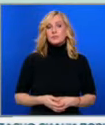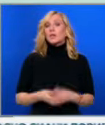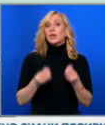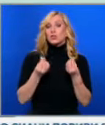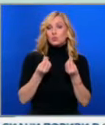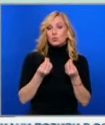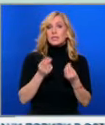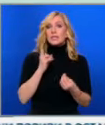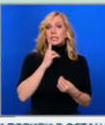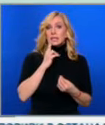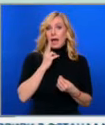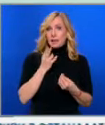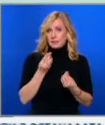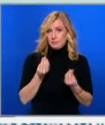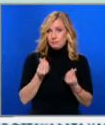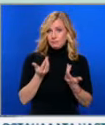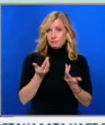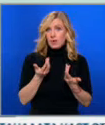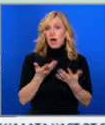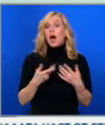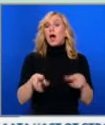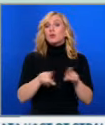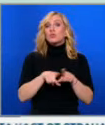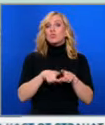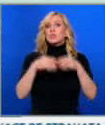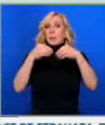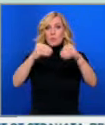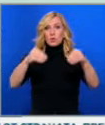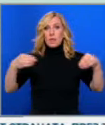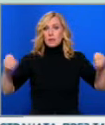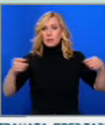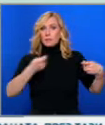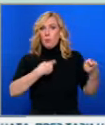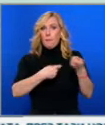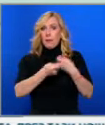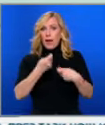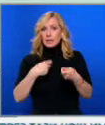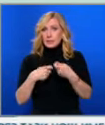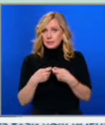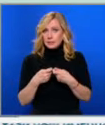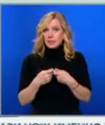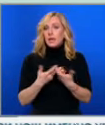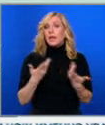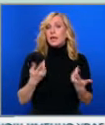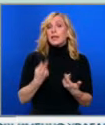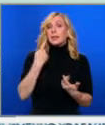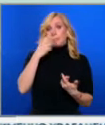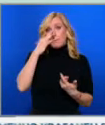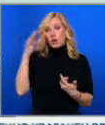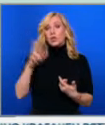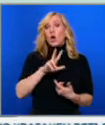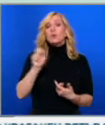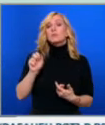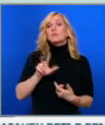Стойността на цигарите, ако същите бъдат продадени в магазинната мрежа на Република България, възлиза на